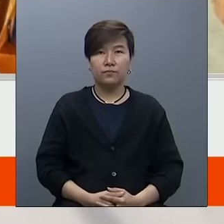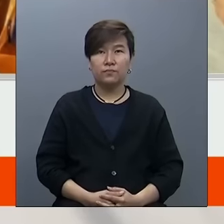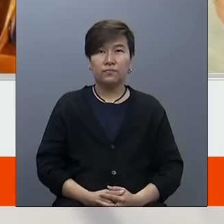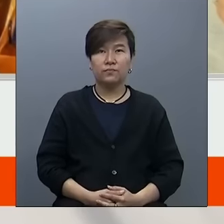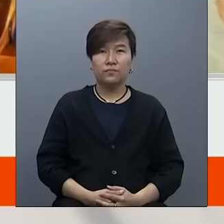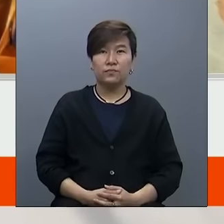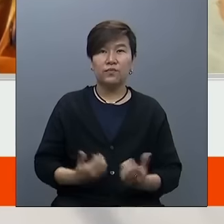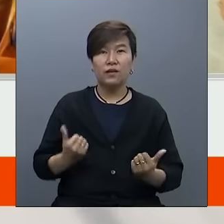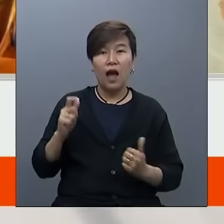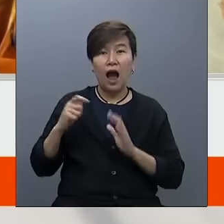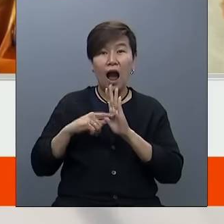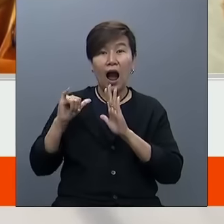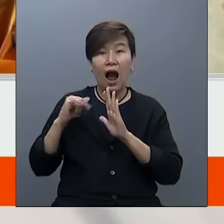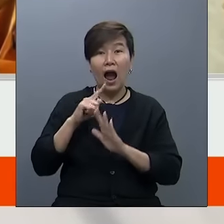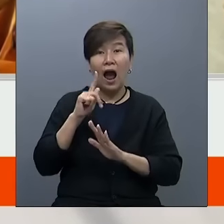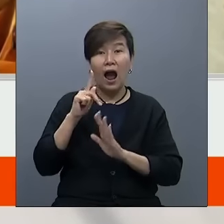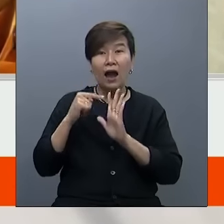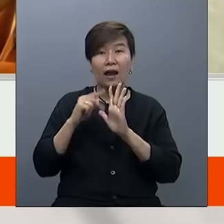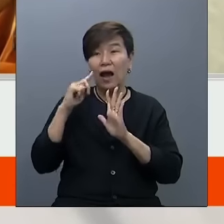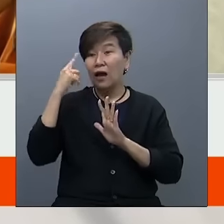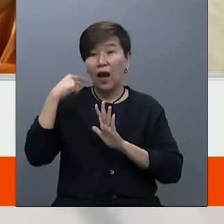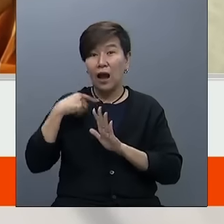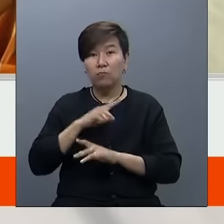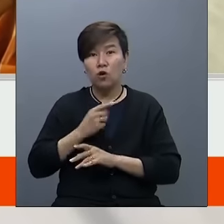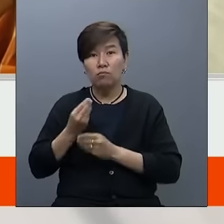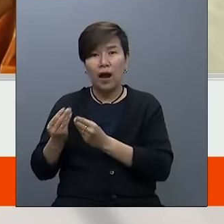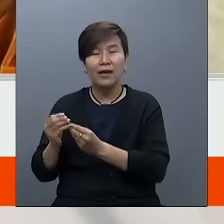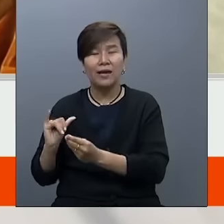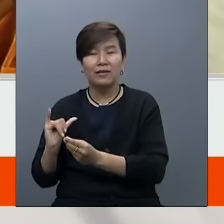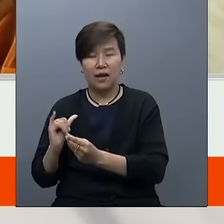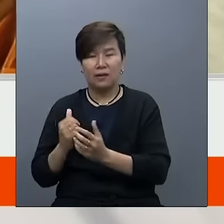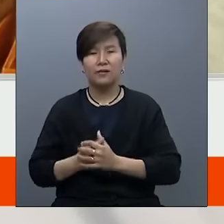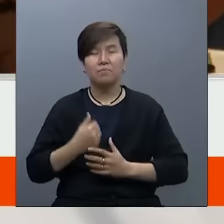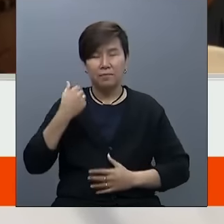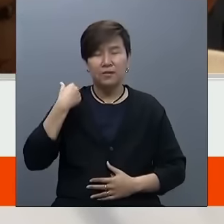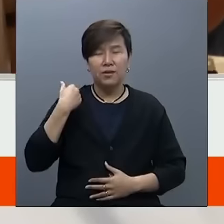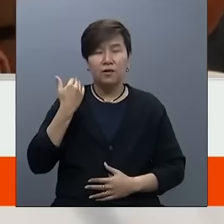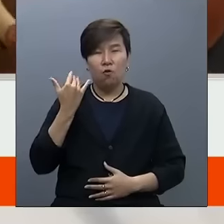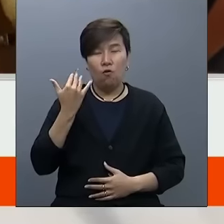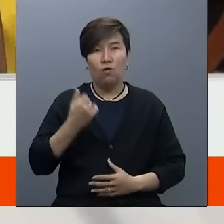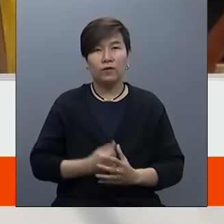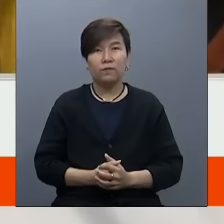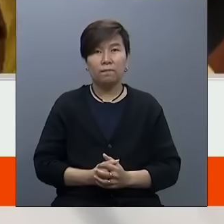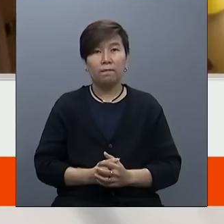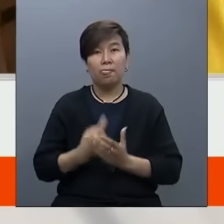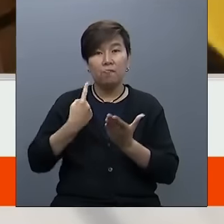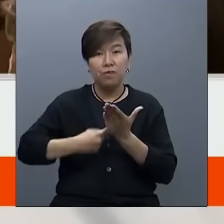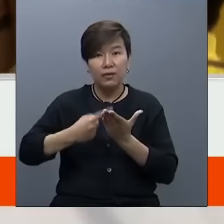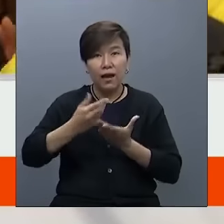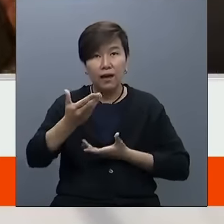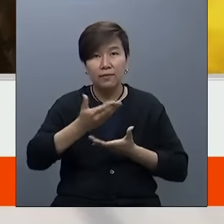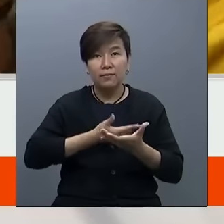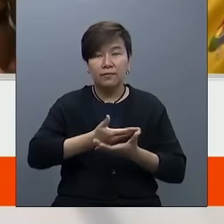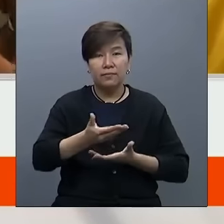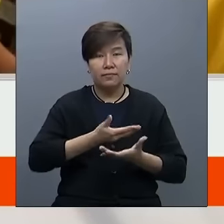ไปนะครับ ค่ะ แต่มีมาเดี๋ยวแต่จะต้องมอบหมายแน่นอนนะครับ ค่ะ การมอบหมายไปเป็นที่ปรึกษาคดีเนี่ย ก็บอกได้เลยว่าเป็